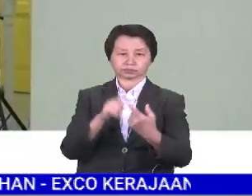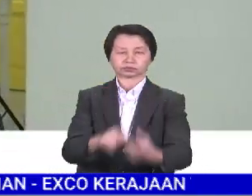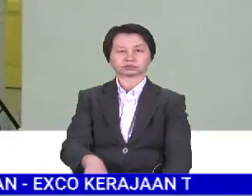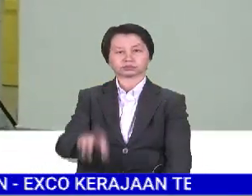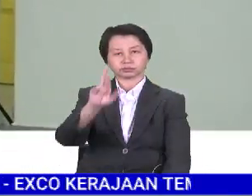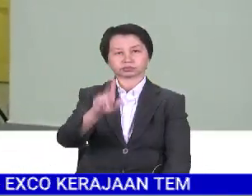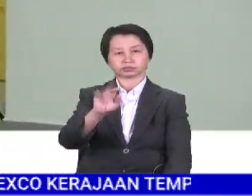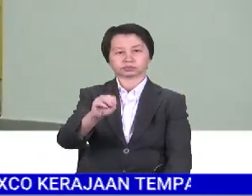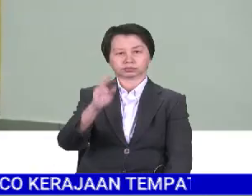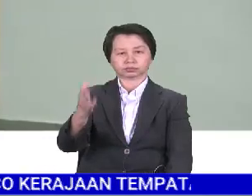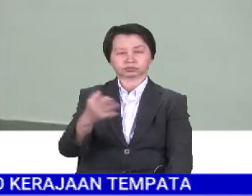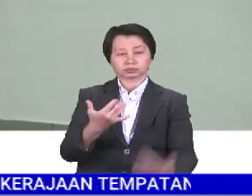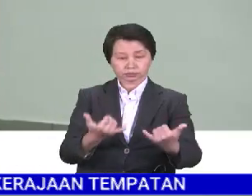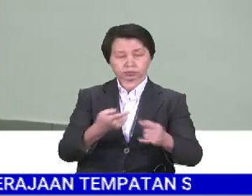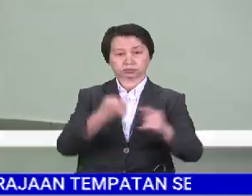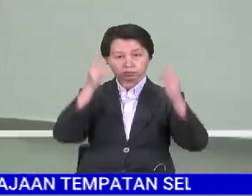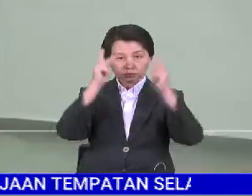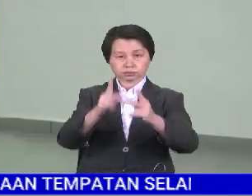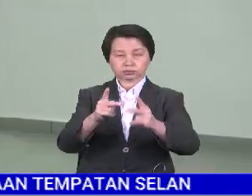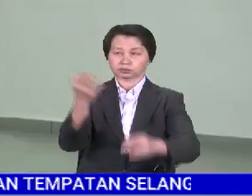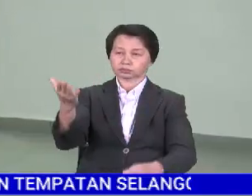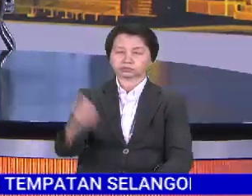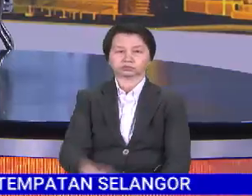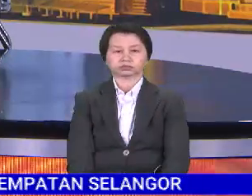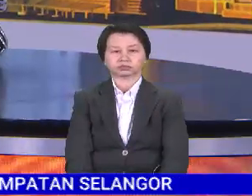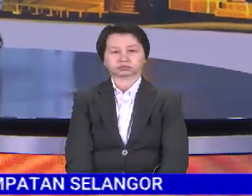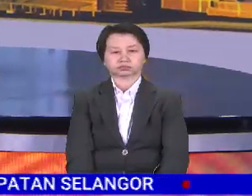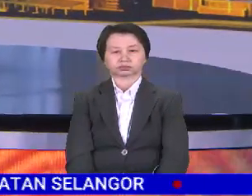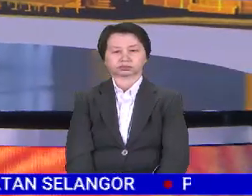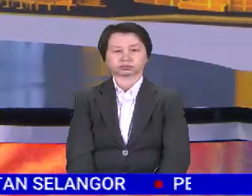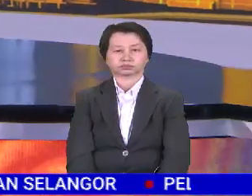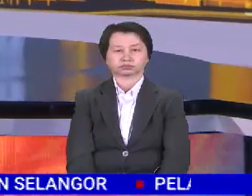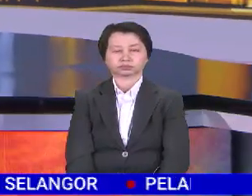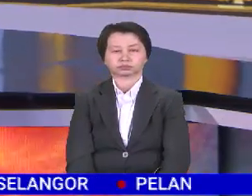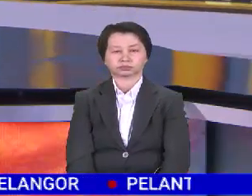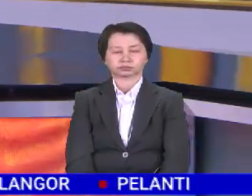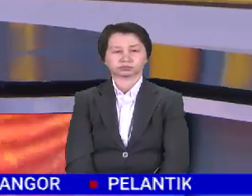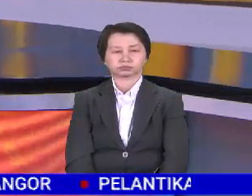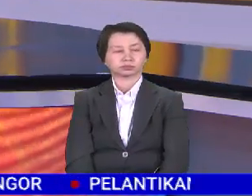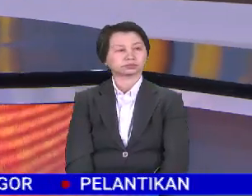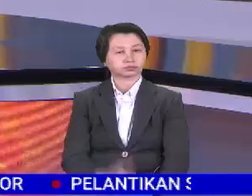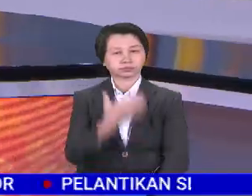kongsikan langsung dari Kuantan Pahang. Kita kembali dulu ke angkasa, persilakan.